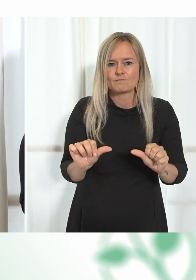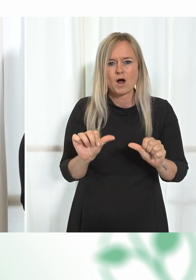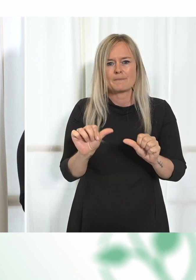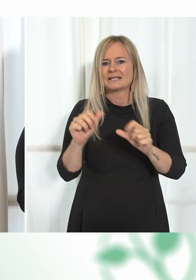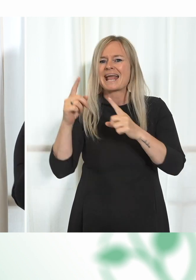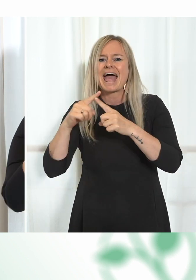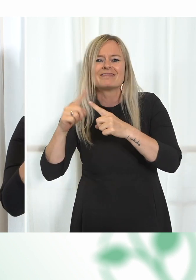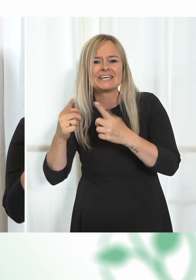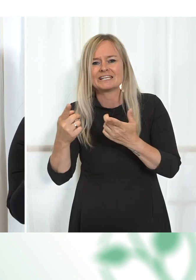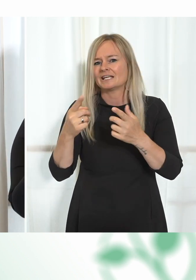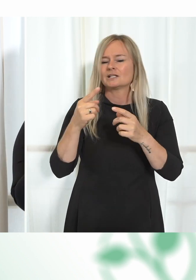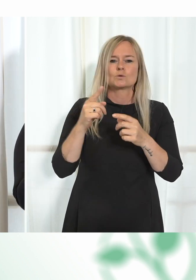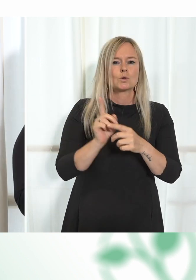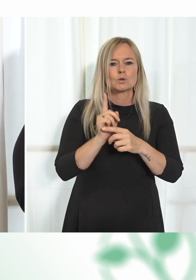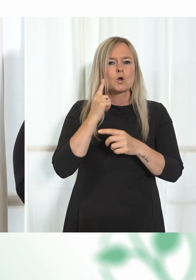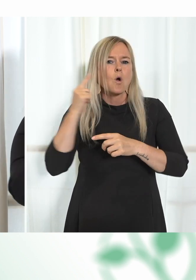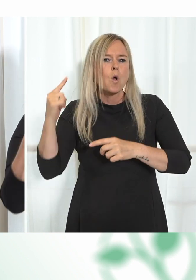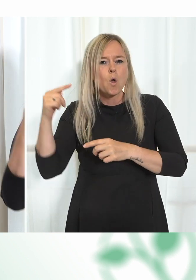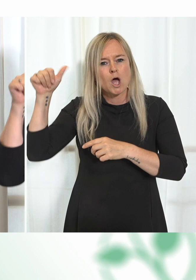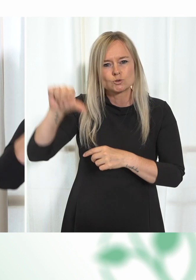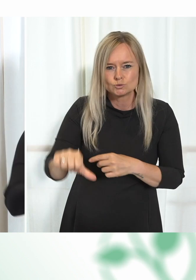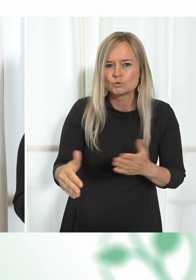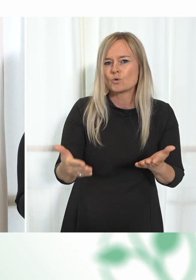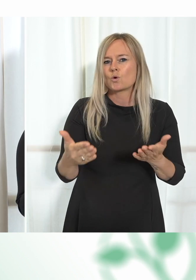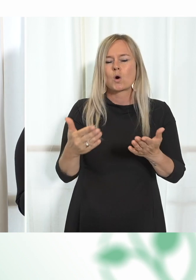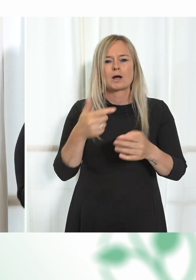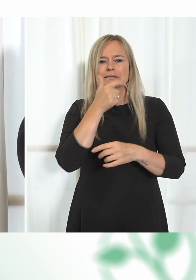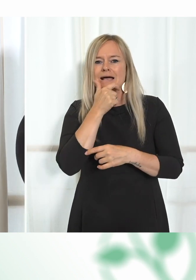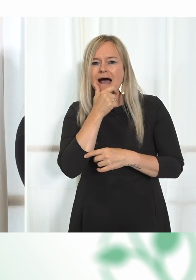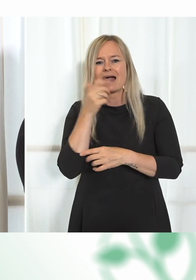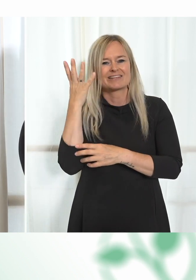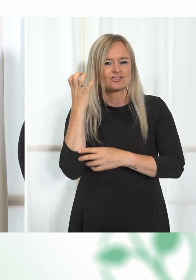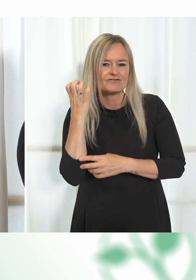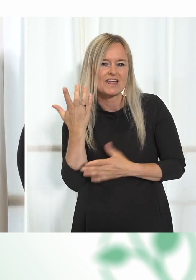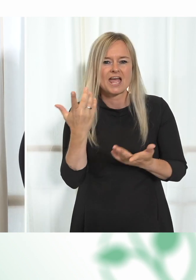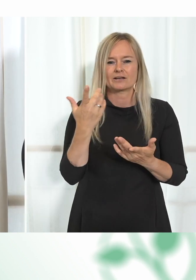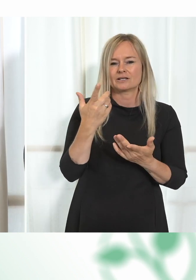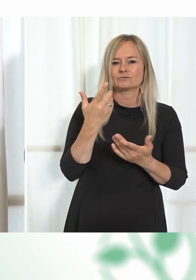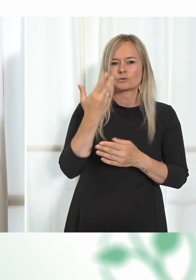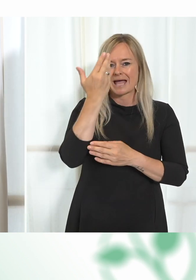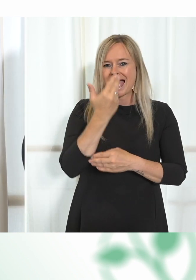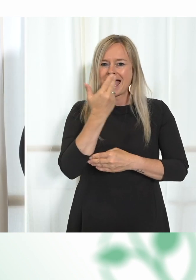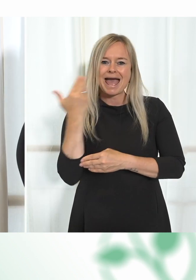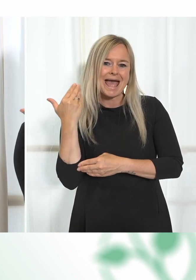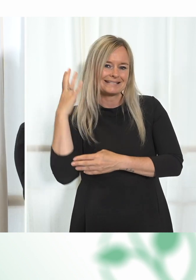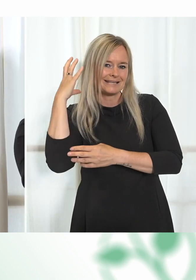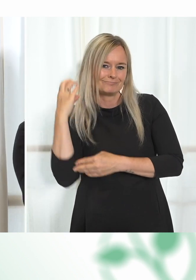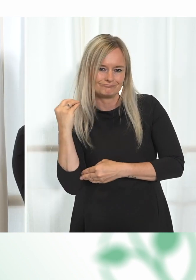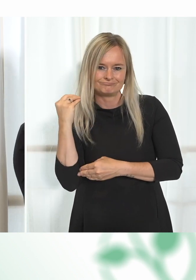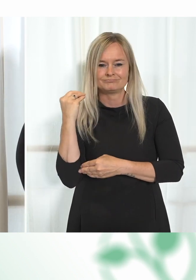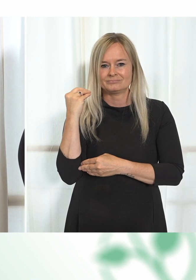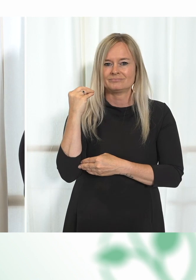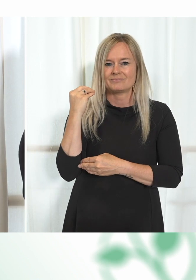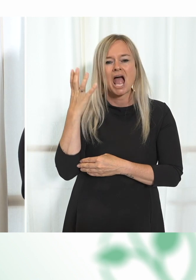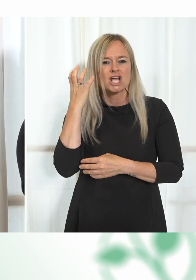Tinnitus, Hörstürze, Altersschwierigkeit, an einem Ohr Hörbeeinträchtigung,